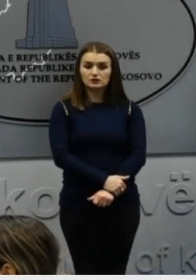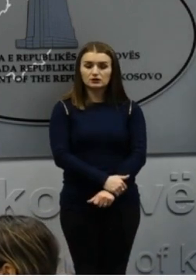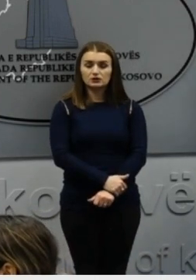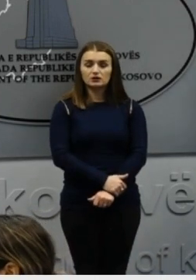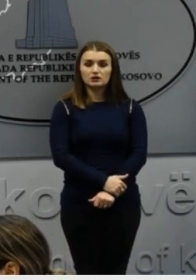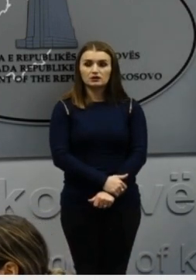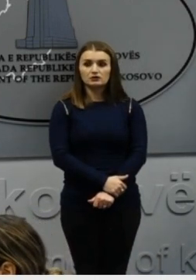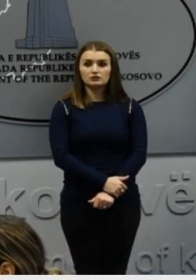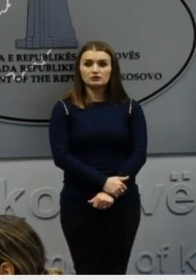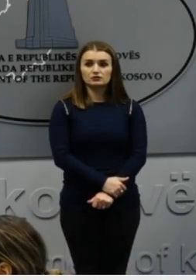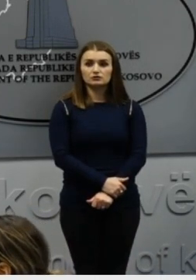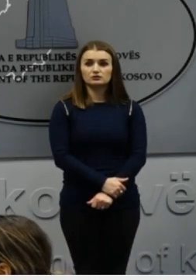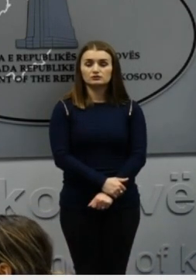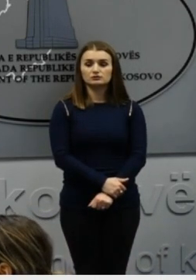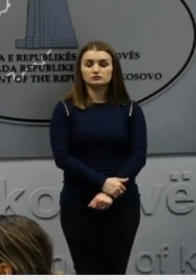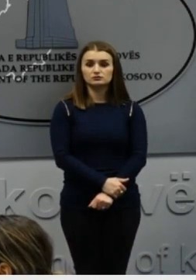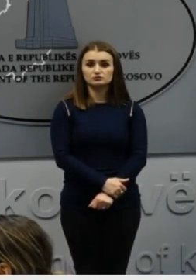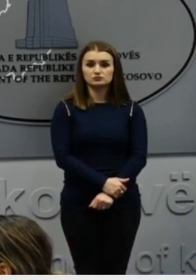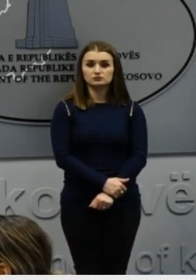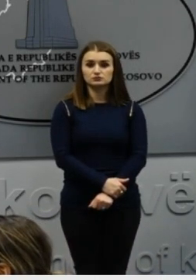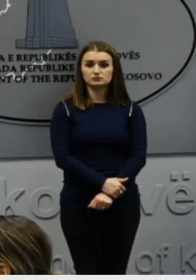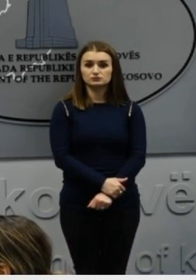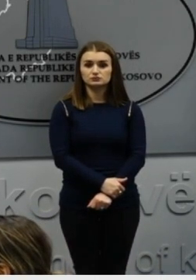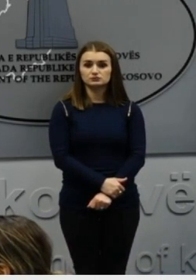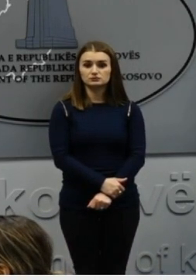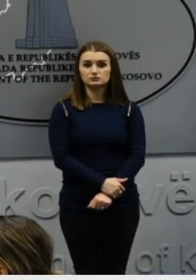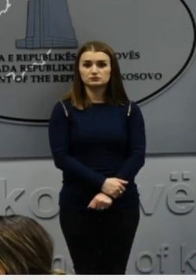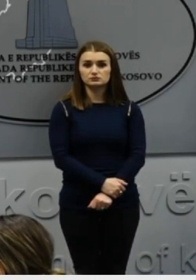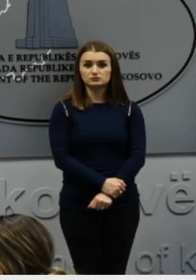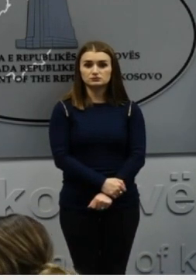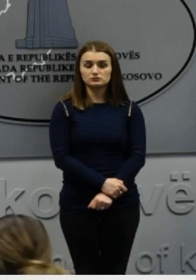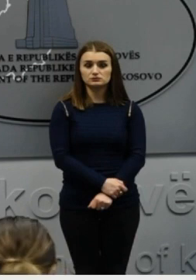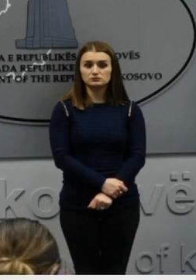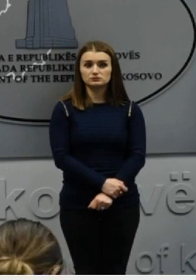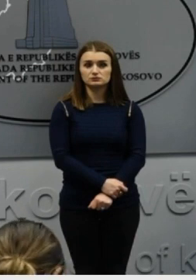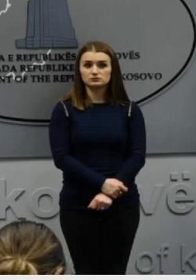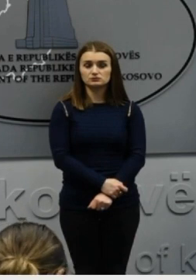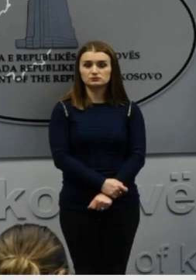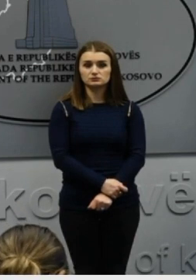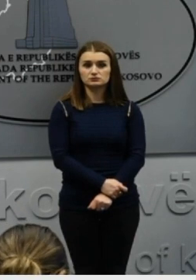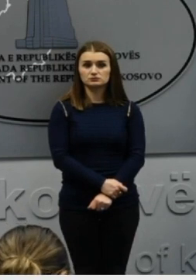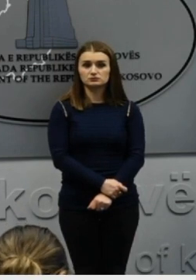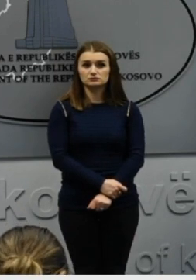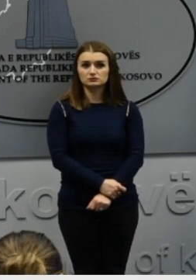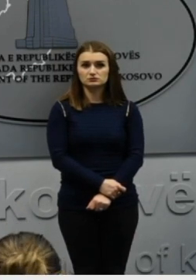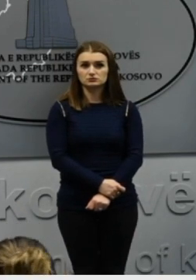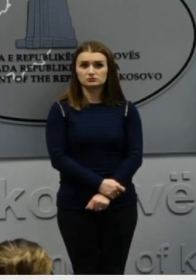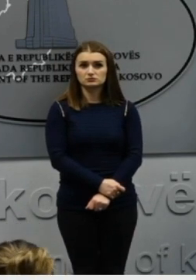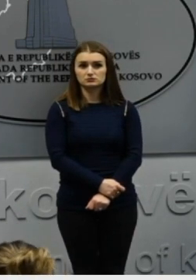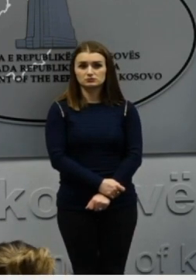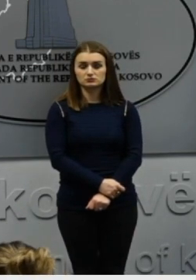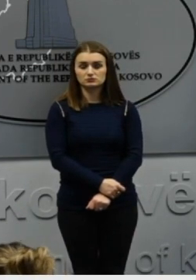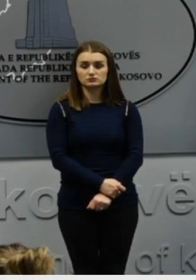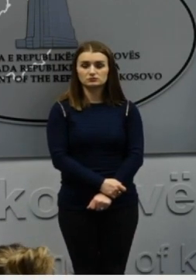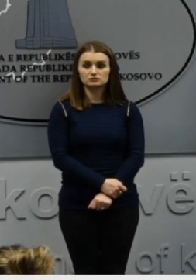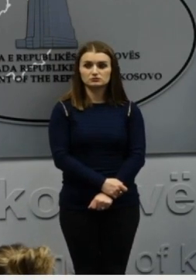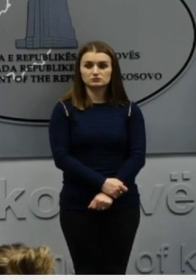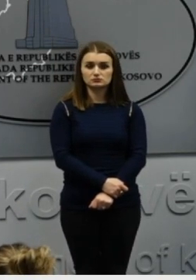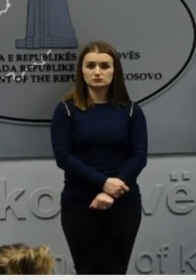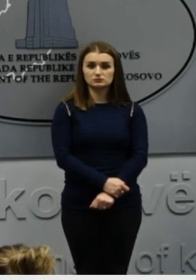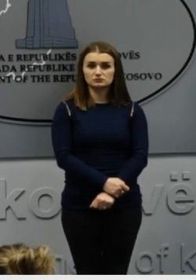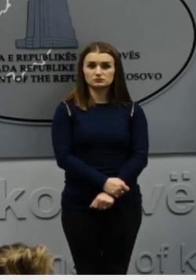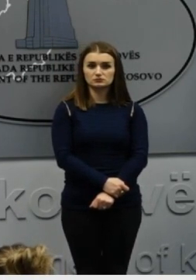elektroenergetskoj mreži sa Albanijom. Bilo je govora od vas lično da očekujete pomoć od